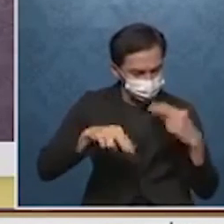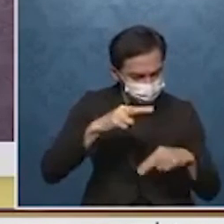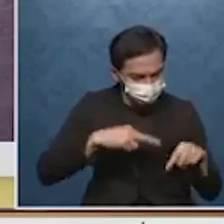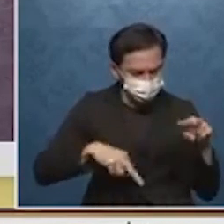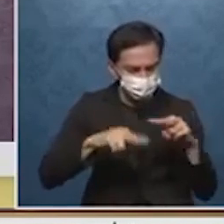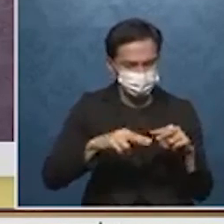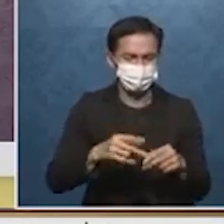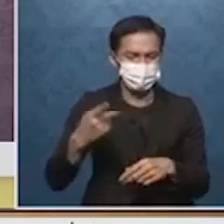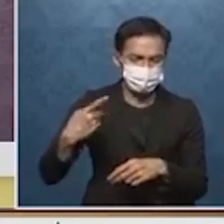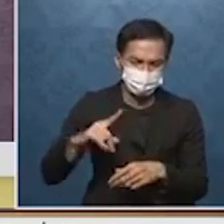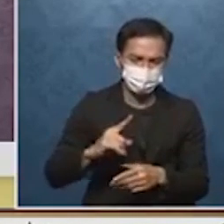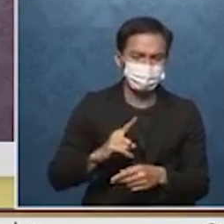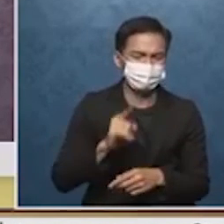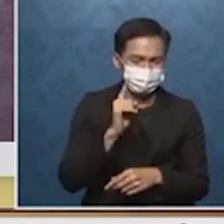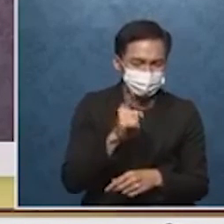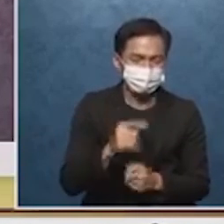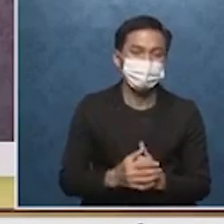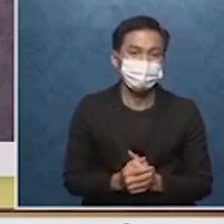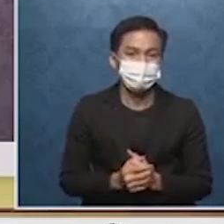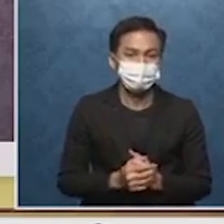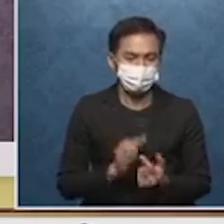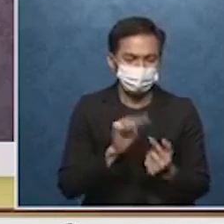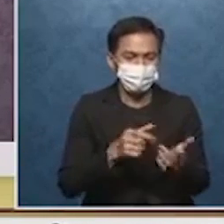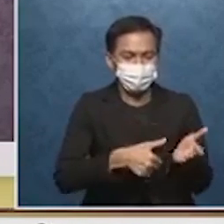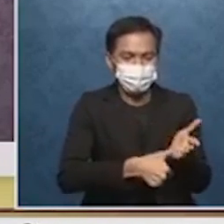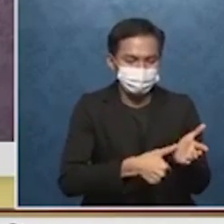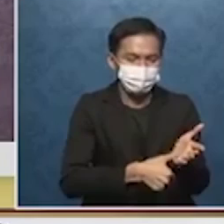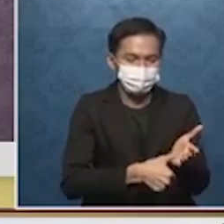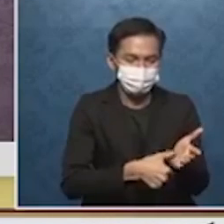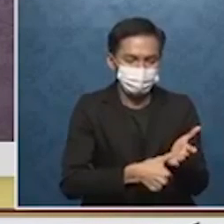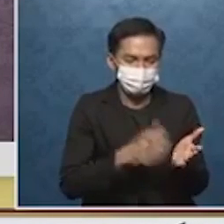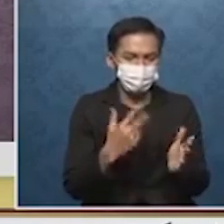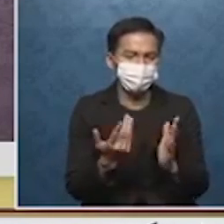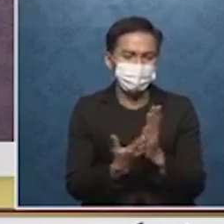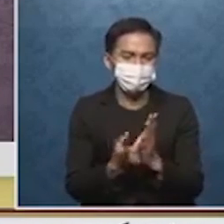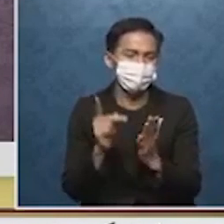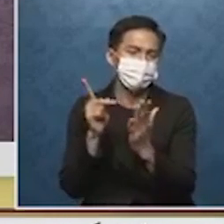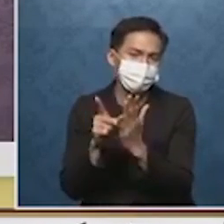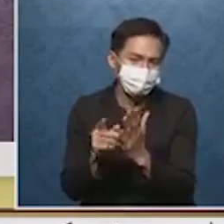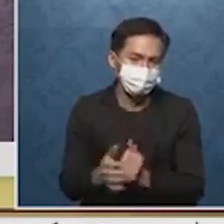กับเม็ดเงินภาษีของประชาชนที่เราต้องไปกู้เข้ามานะครับเราต้องเสียดอกเบี้ย